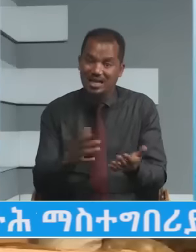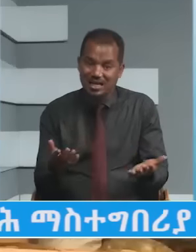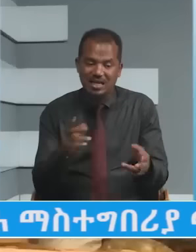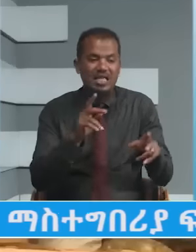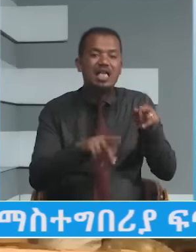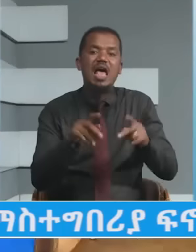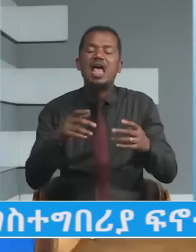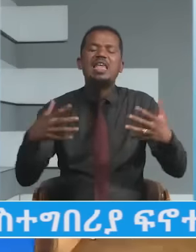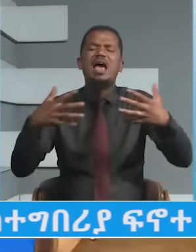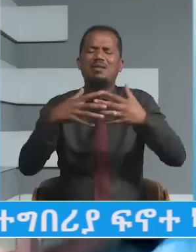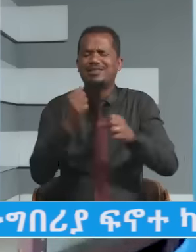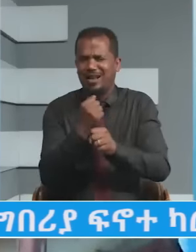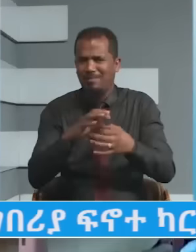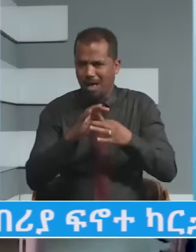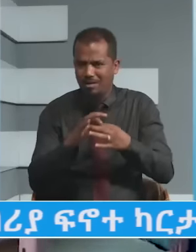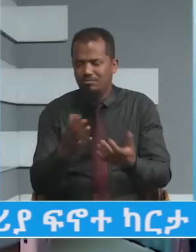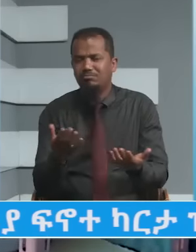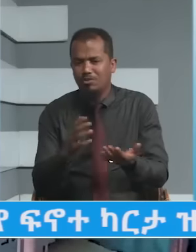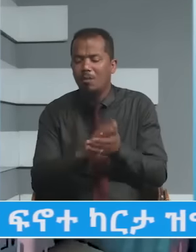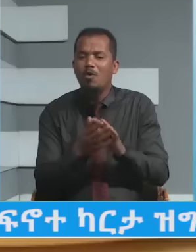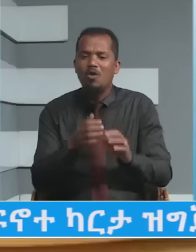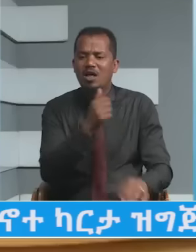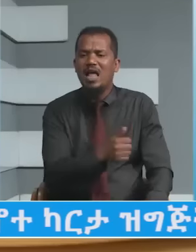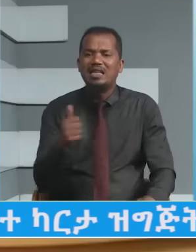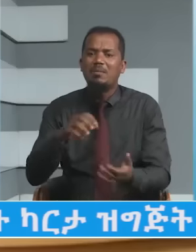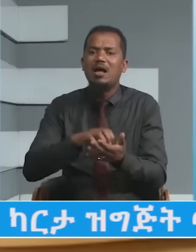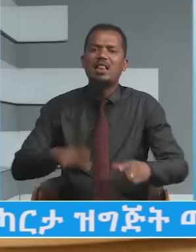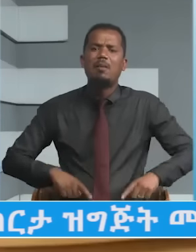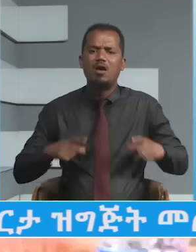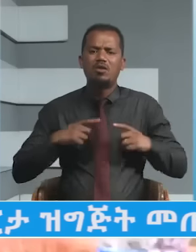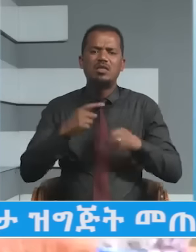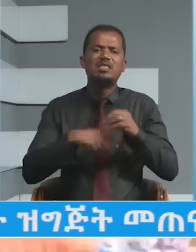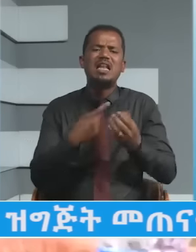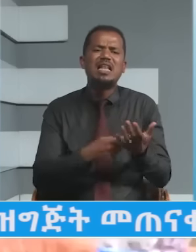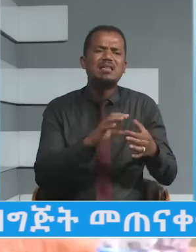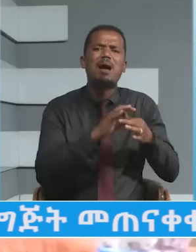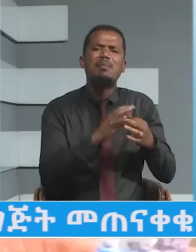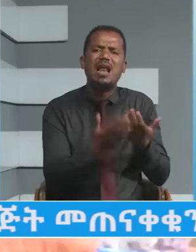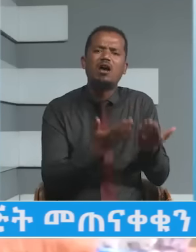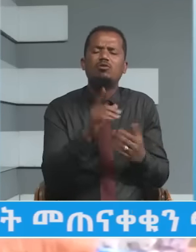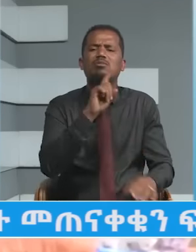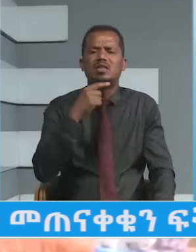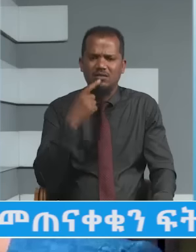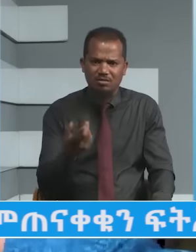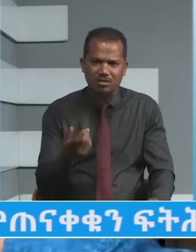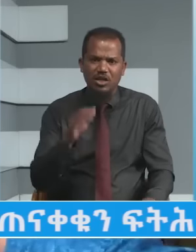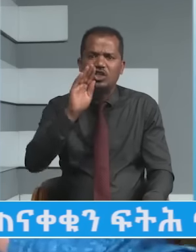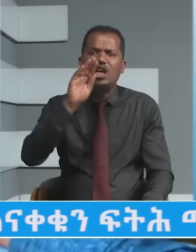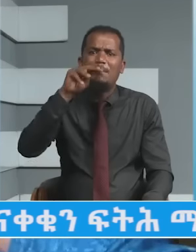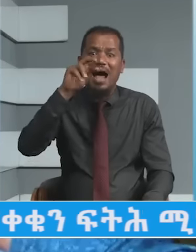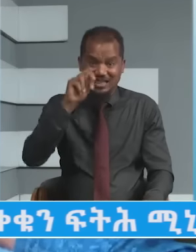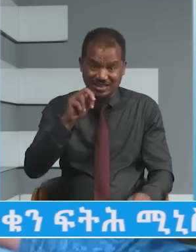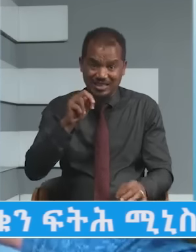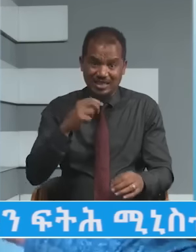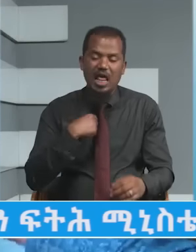ደግሞ የህብረት ስራ ማህበራት ይጠቀሳሉ። ለመሆኑ የአዲስ አበባ ከተማ ነዋሪ ስለ እነዚህ ማህበራት አገልግሎት ምን ይላል? የሸማች